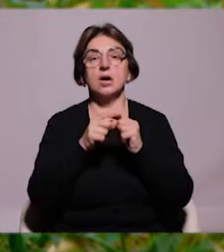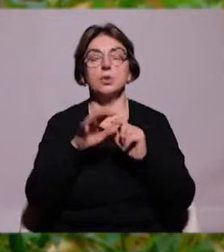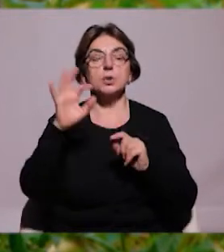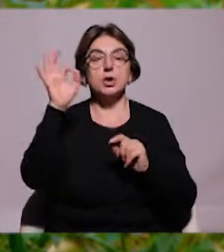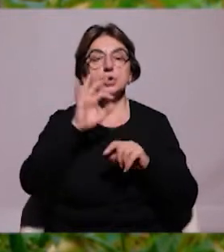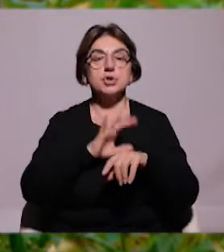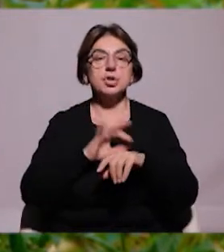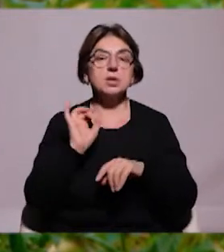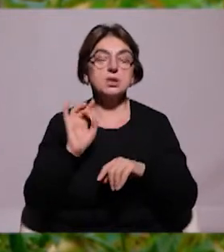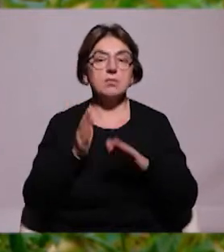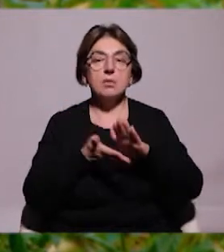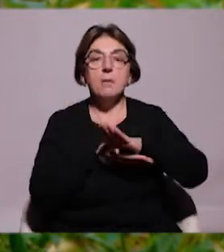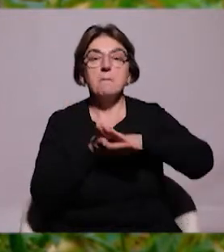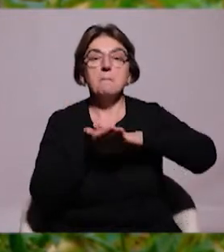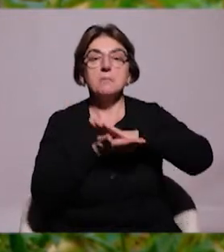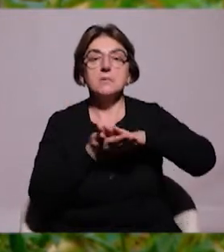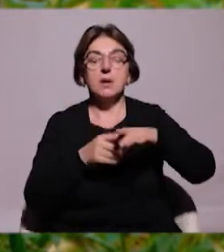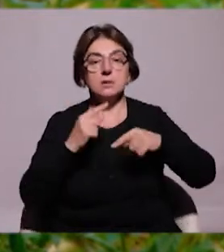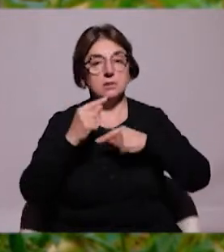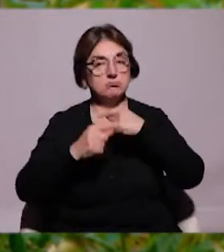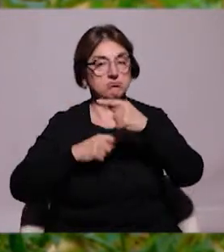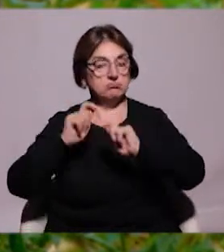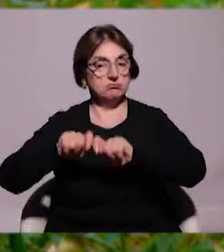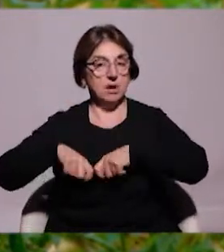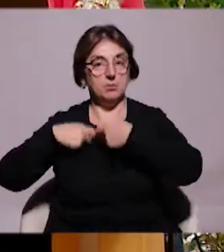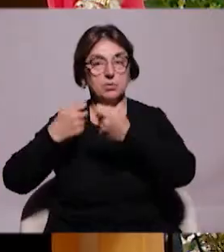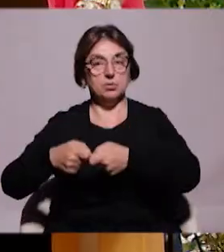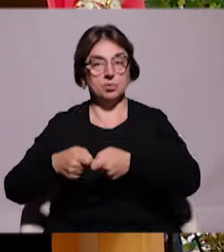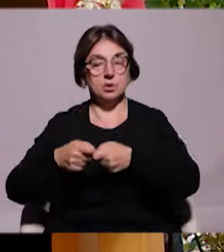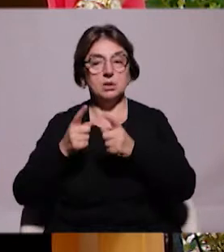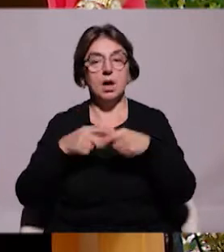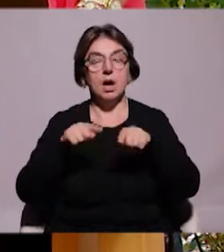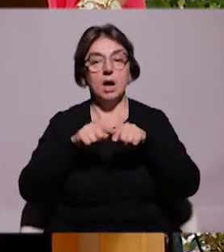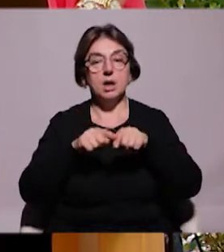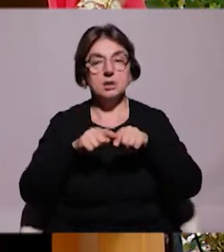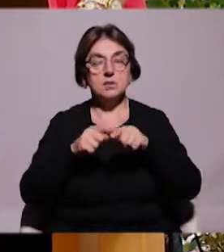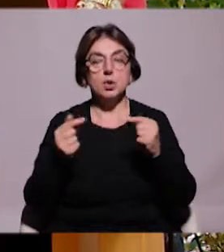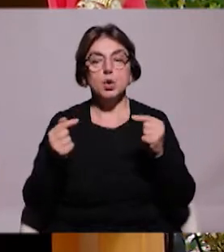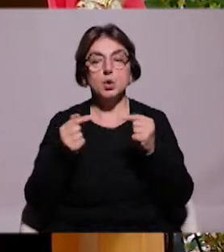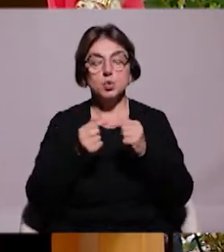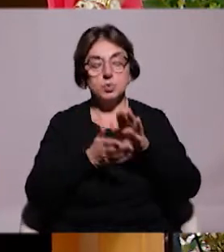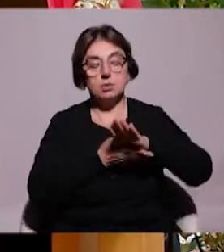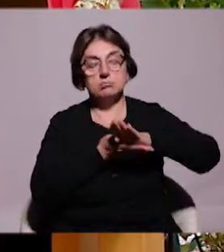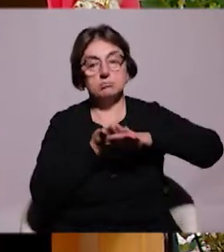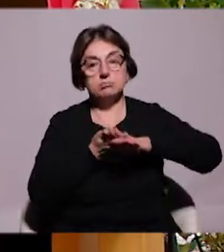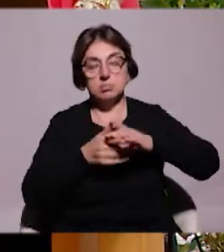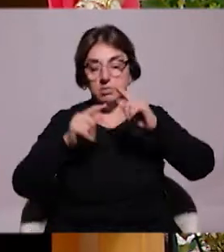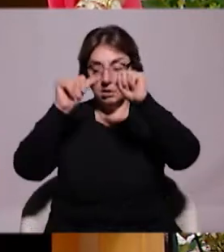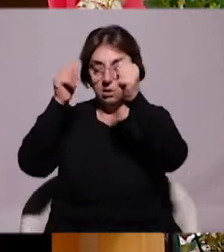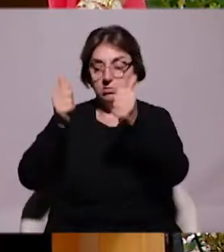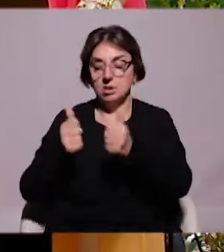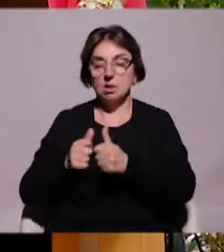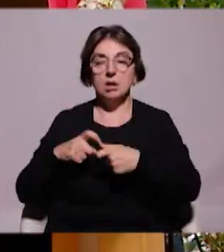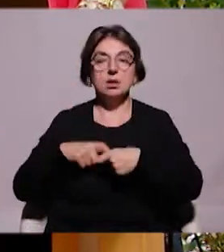შემთხვევაში ბრტყელტერფიანობა მემკვიდრულიც არის და ბრტყელტერფიანობა სწორედ ტანადობის დარღვევის